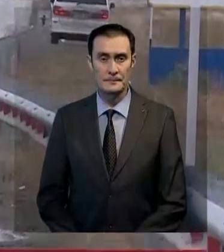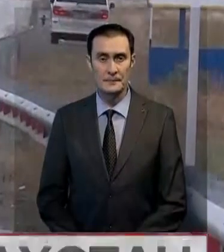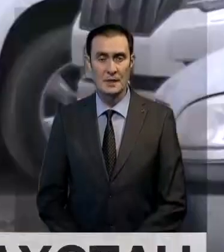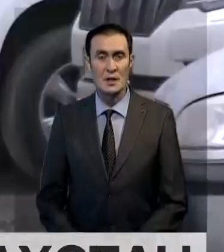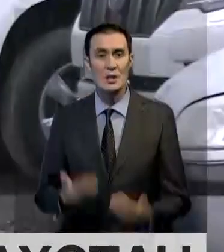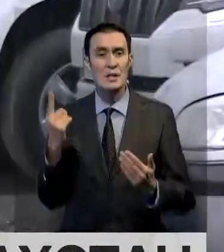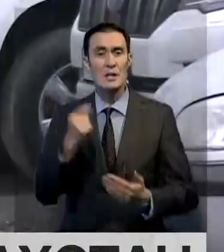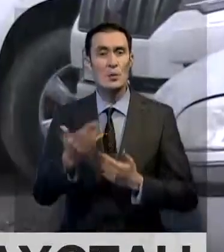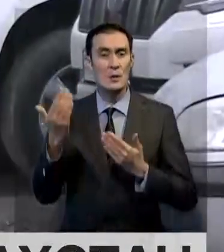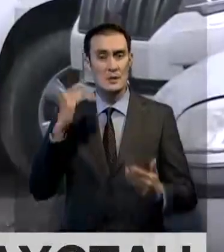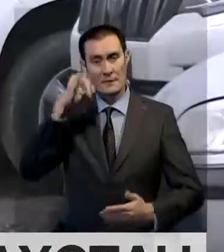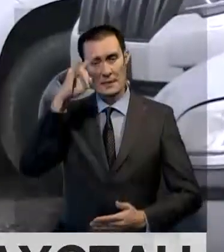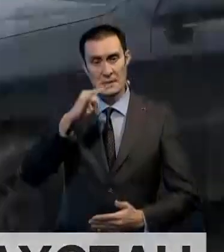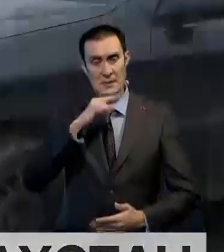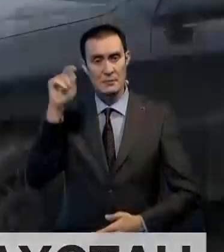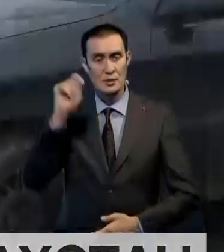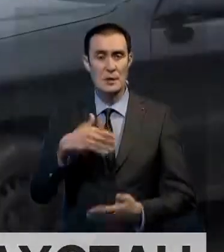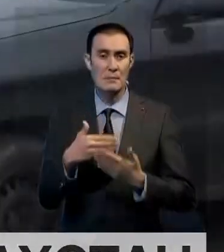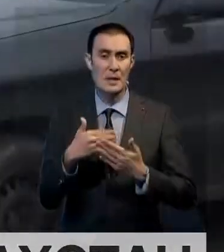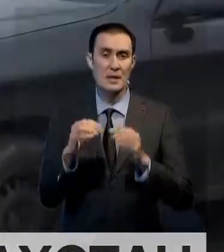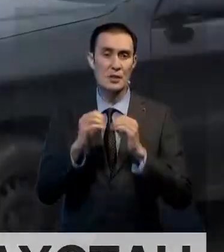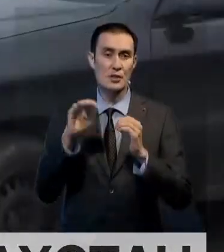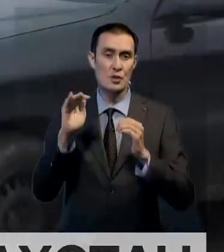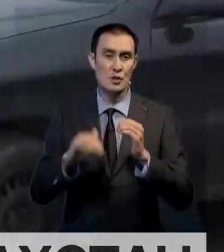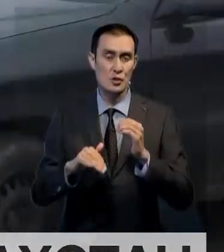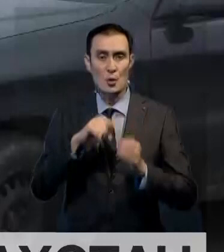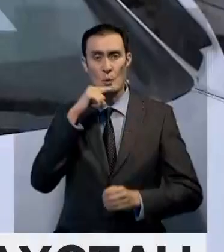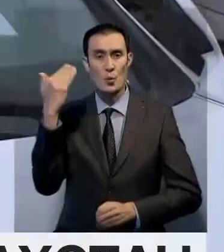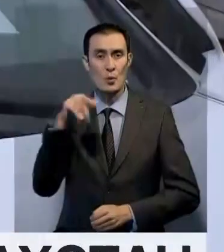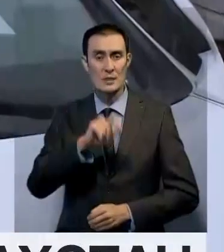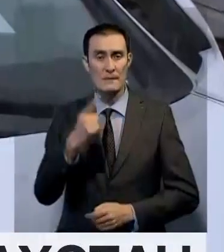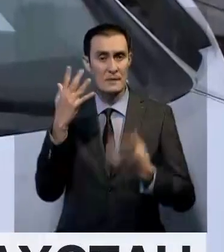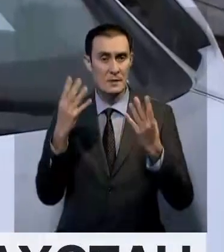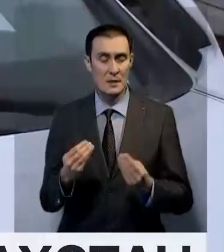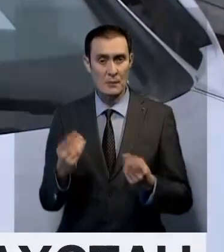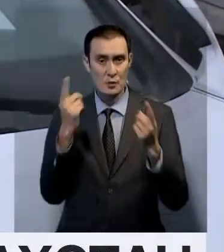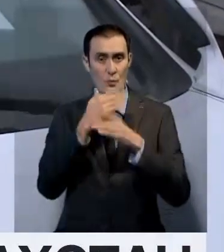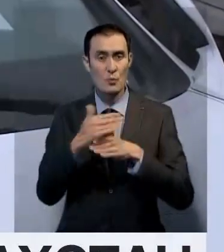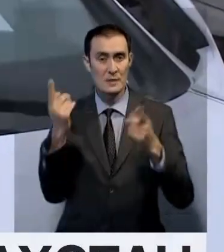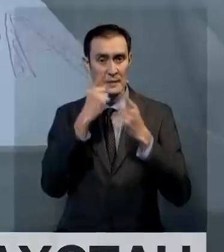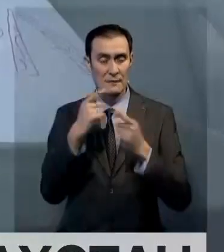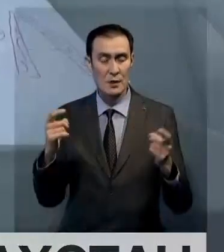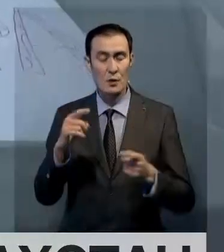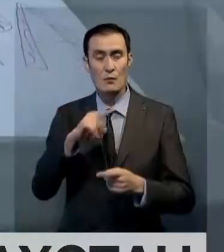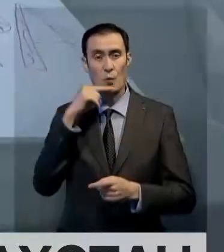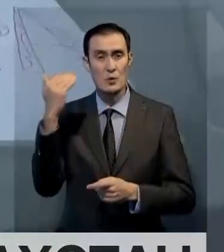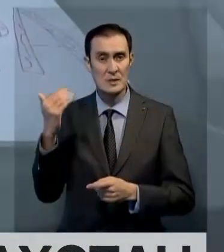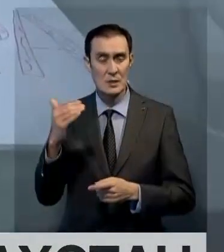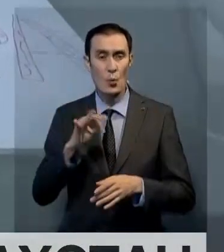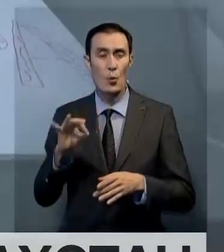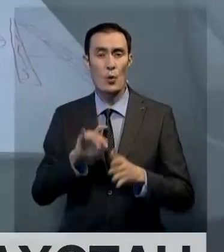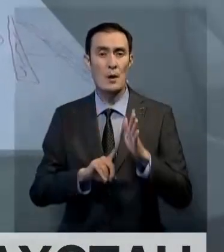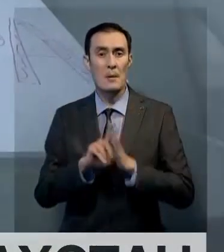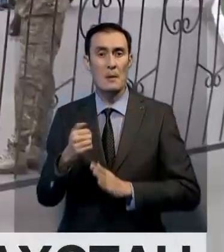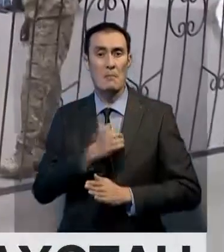Всего неделю назад в Казахстан в среднем заезжали порядка 10 тысяч россиян в день. На фоне заявления властей соседнего государства о